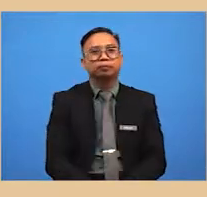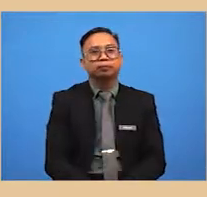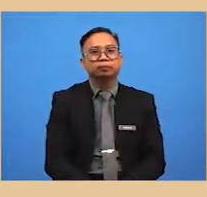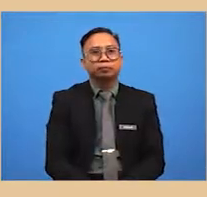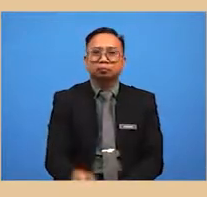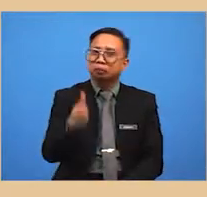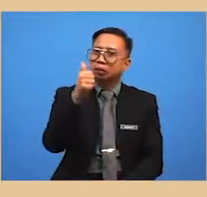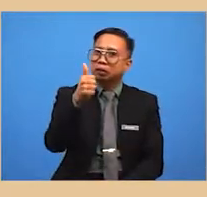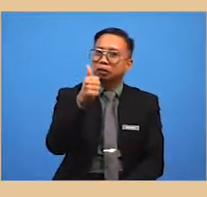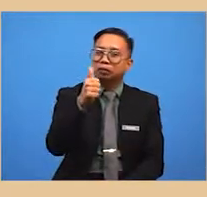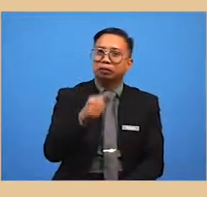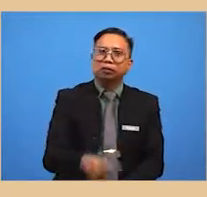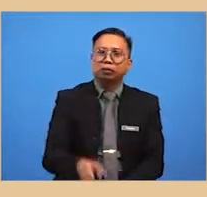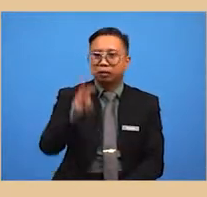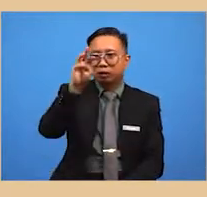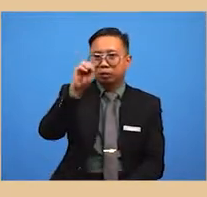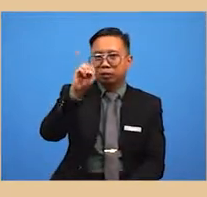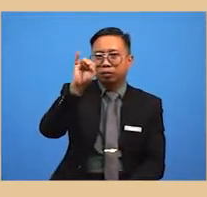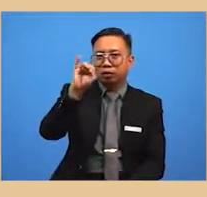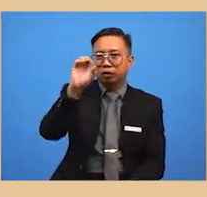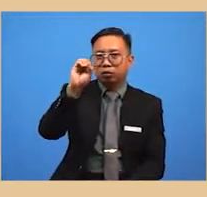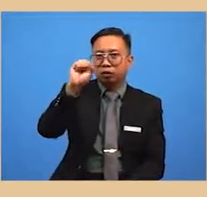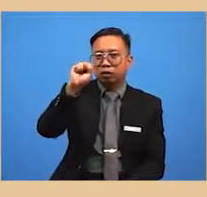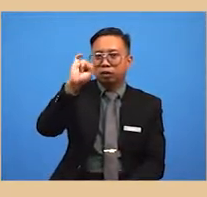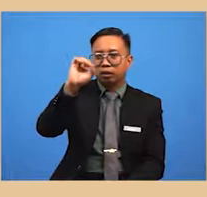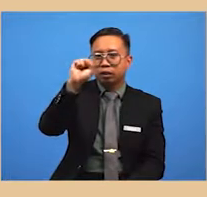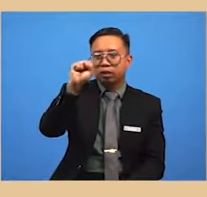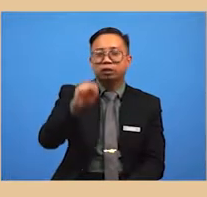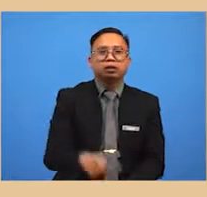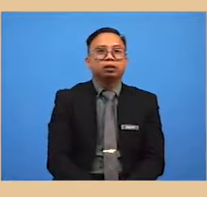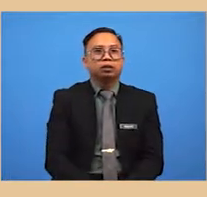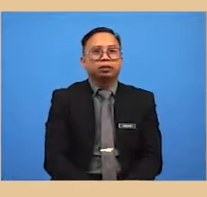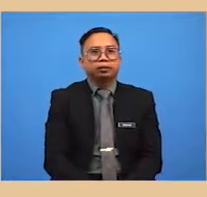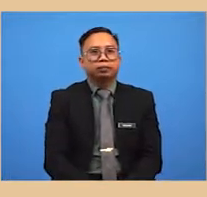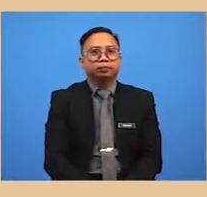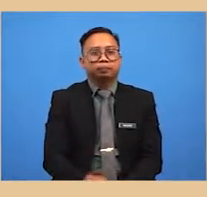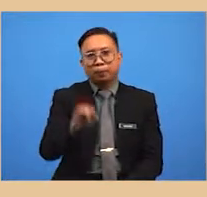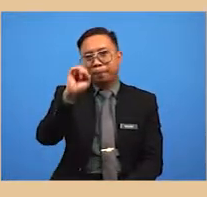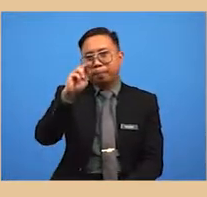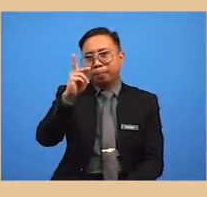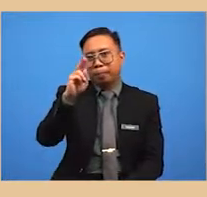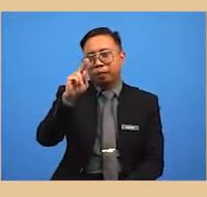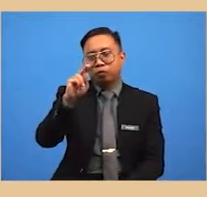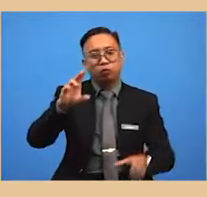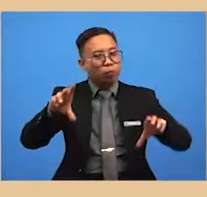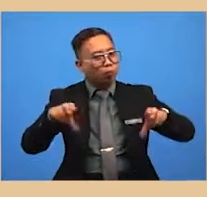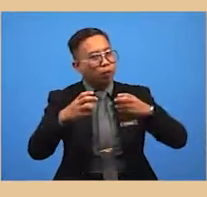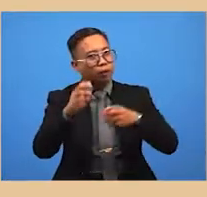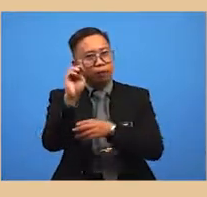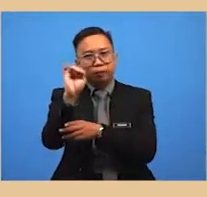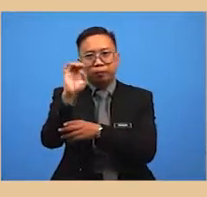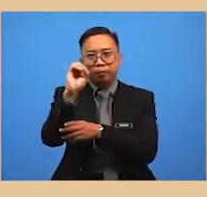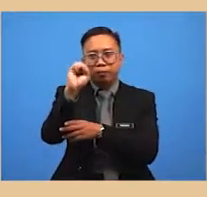Bagus murid-murid, meiosis. Sel induk menjalankan meiosis untuk